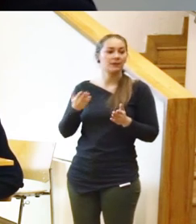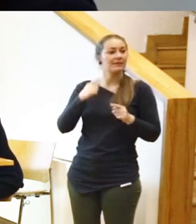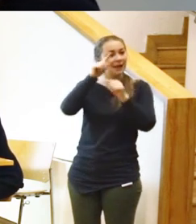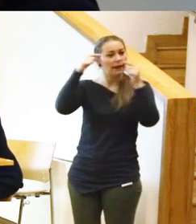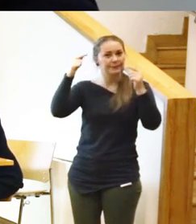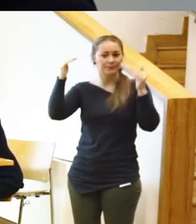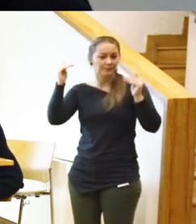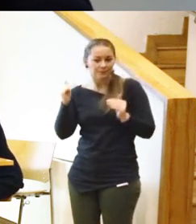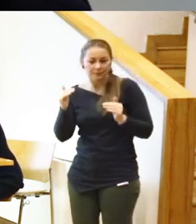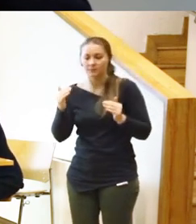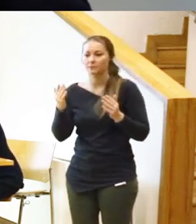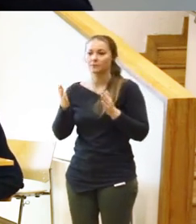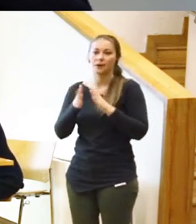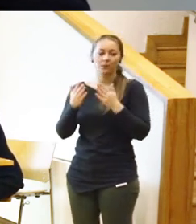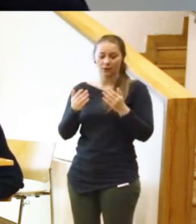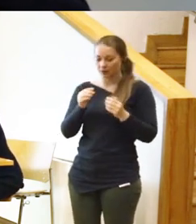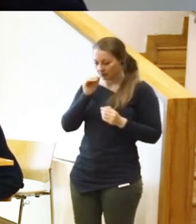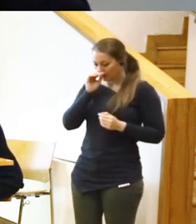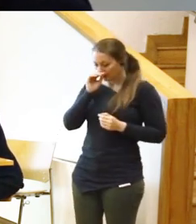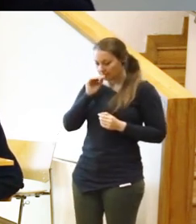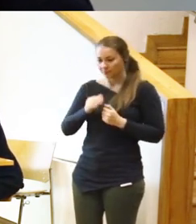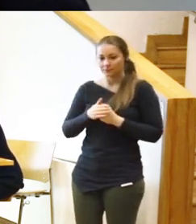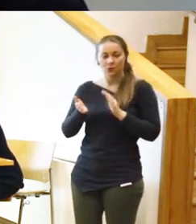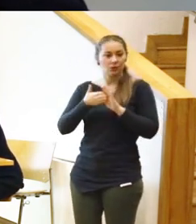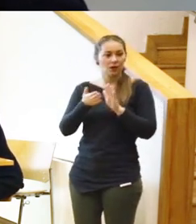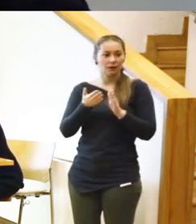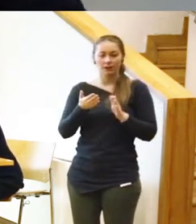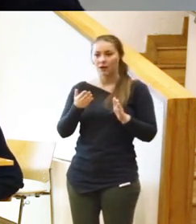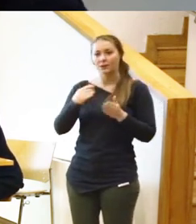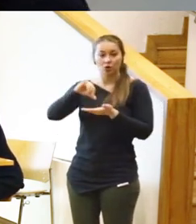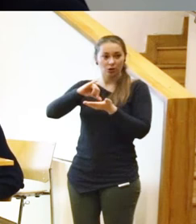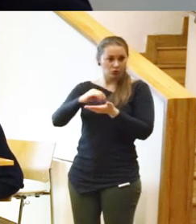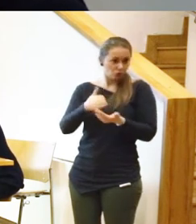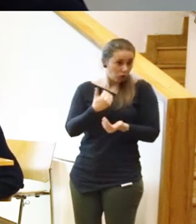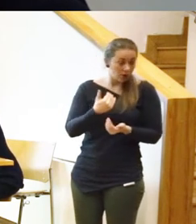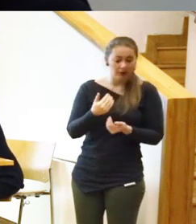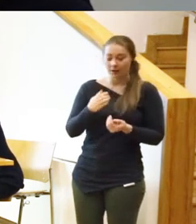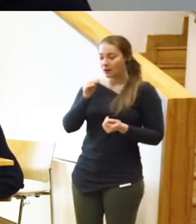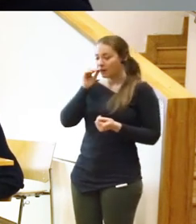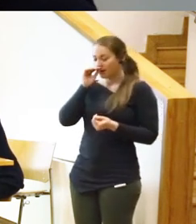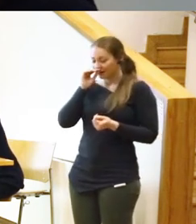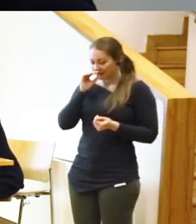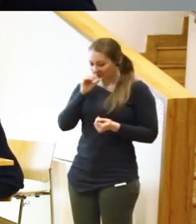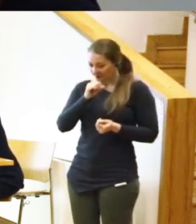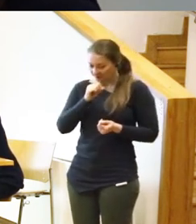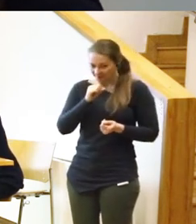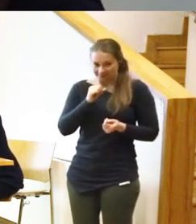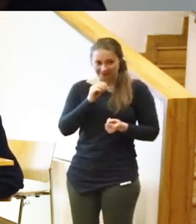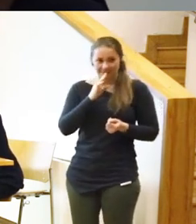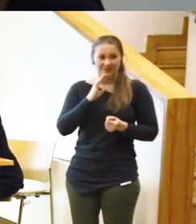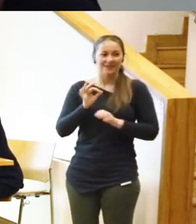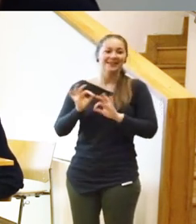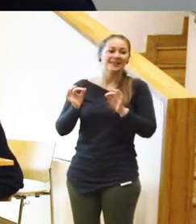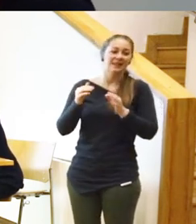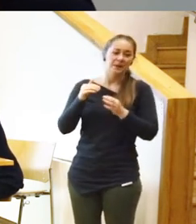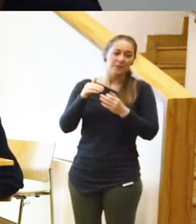nebo jakoby lidé bez vzdělání, třeba středního a tak dál, nebo naopak ještě úplně jakoby absolventi